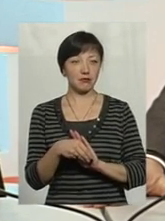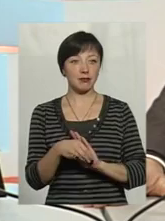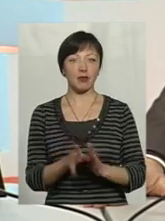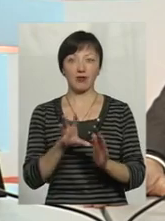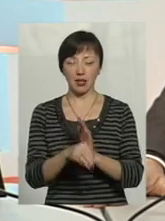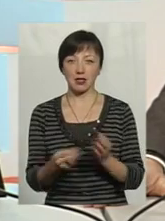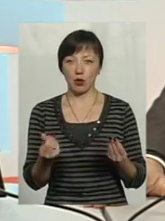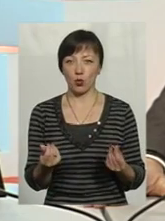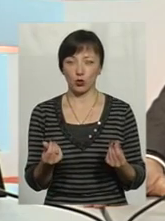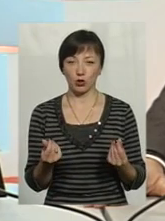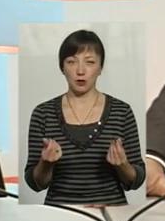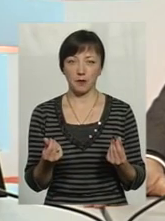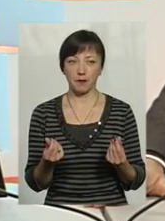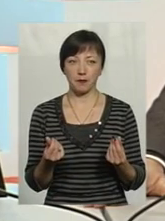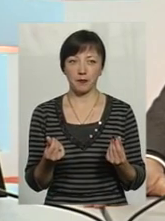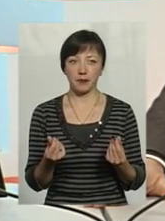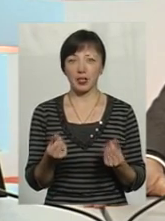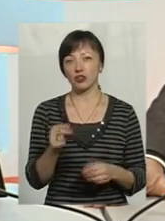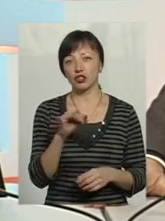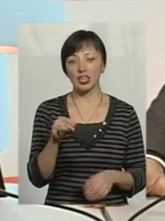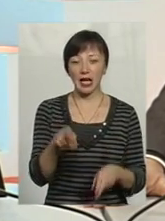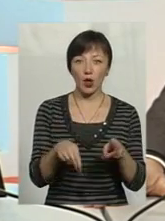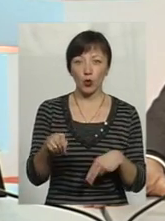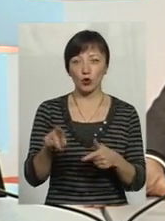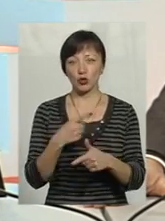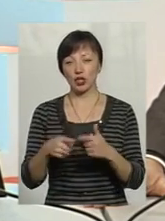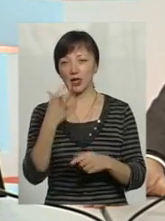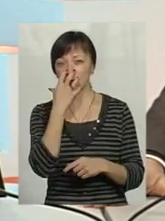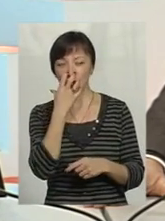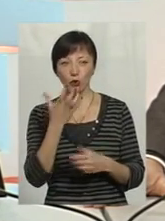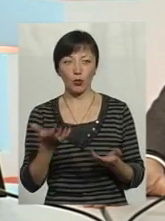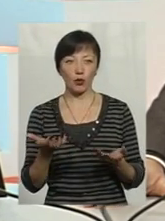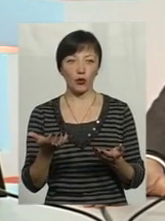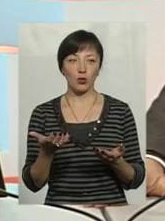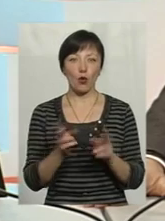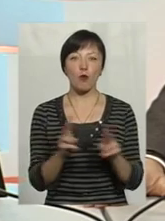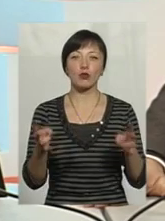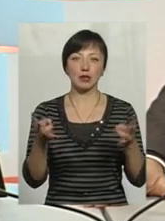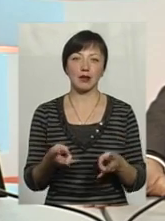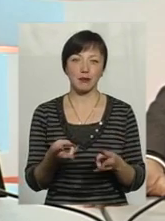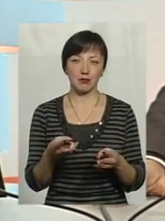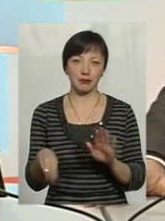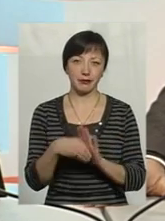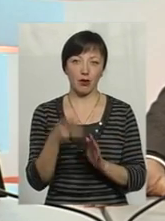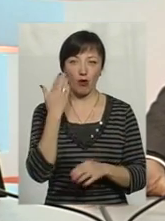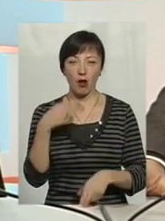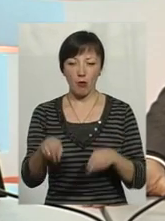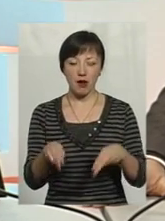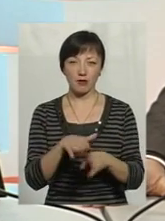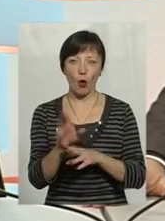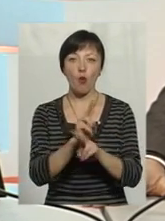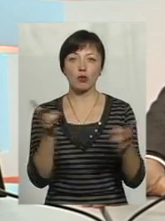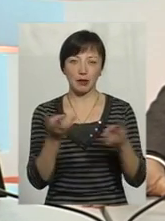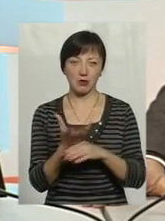внесені кошти. Там, чи хірургу, чи анестезіологу, ну, ми знаємо всі ці, от, кому там треба, коли операція відбувається, кому